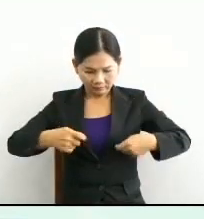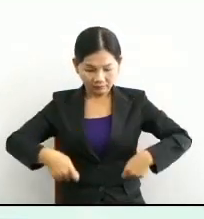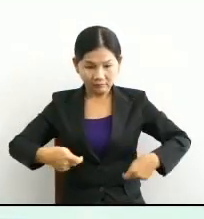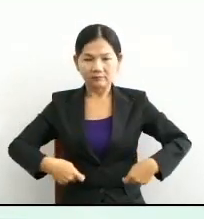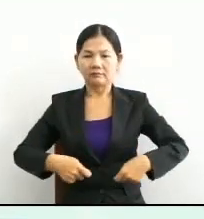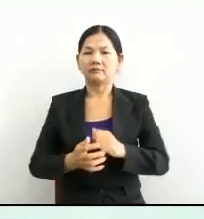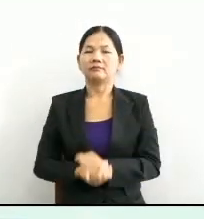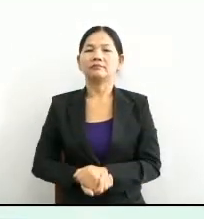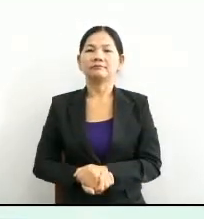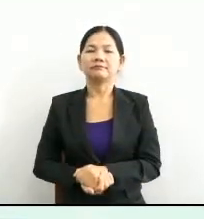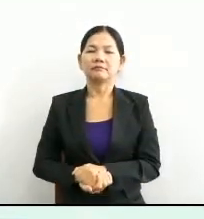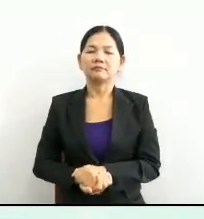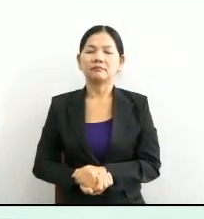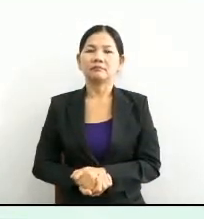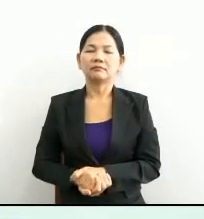mình miền rốt